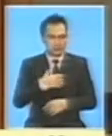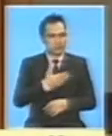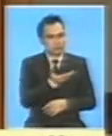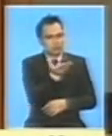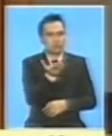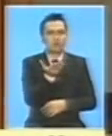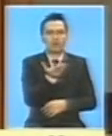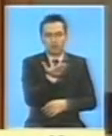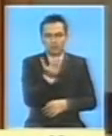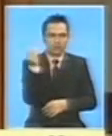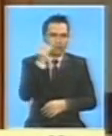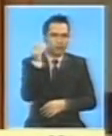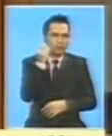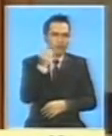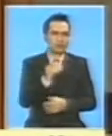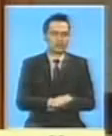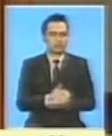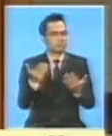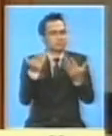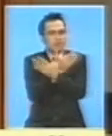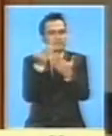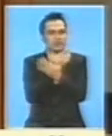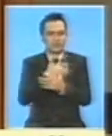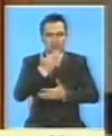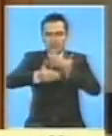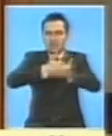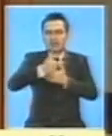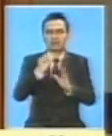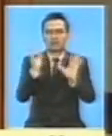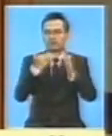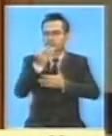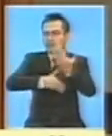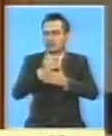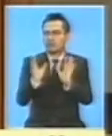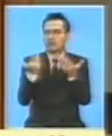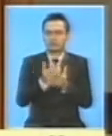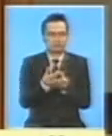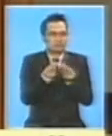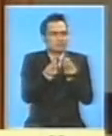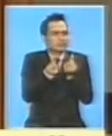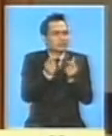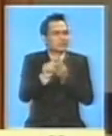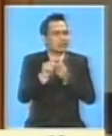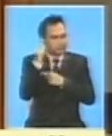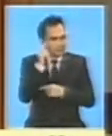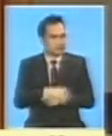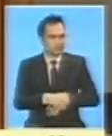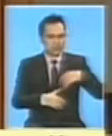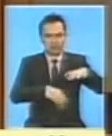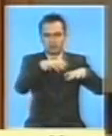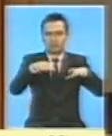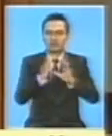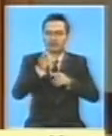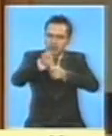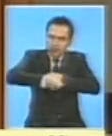ดอ่ะบางคนก็เคยรับที่สปกไปแล้ววันนี้ขายให้ไปหมดแล้วนะแล้ววันนี้ที่บางที่แม้กระทั่งที่ดินชาวน